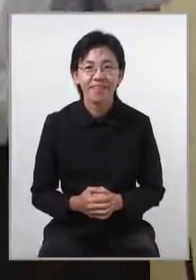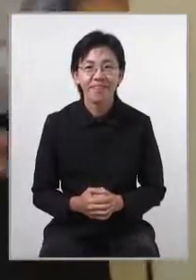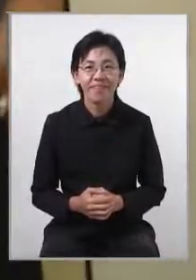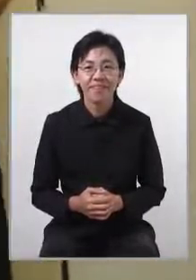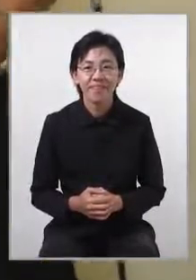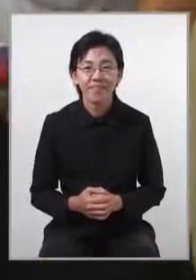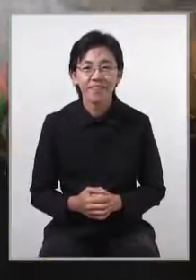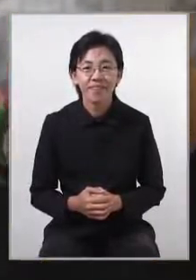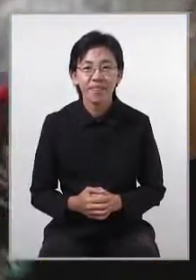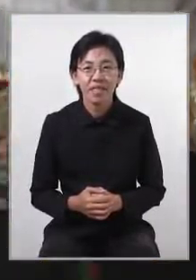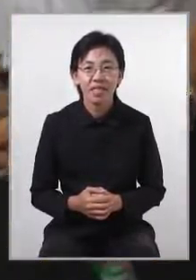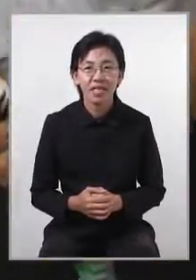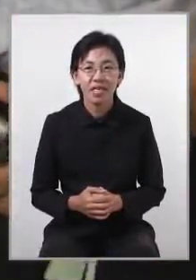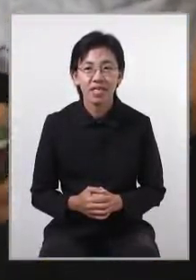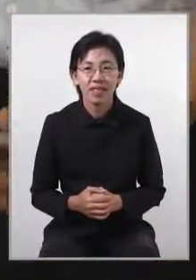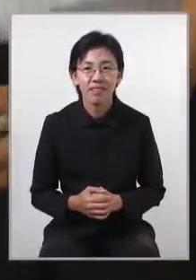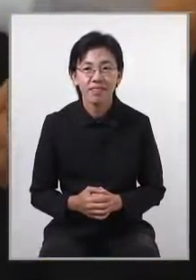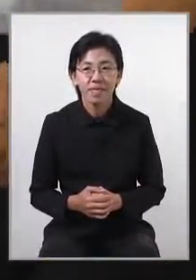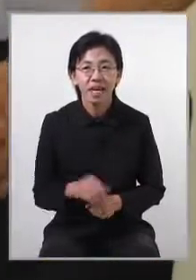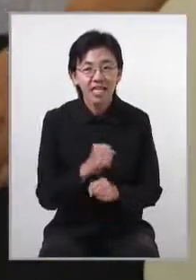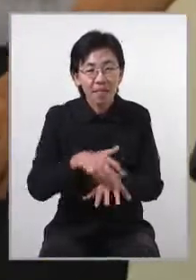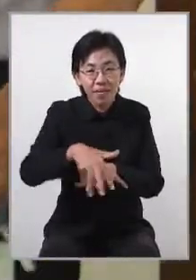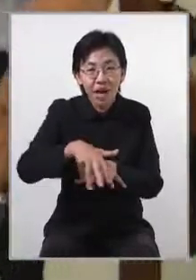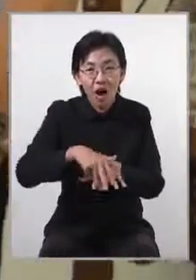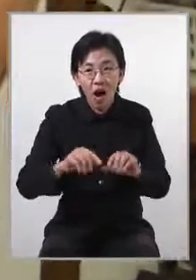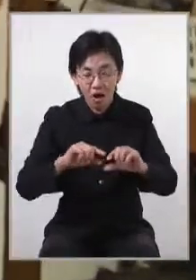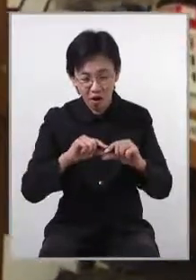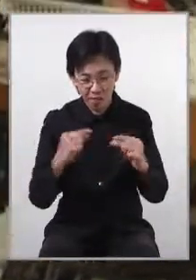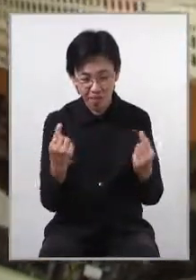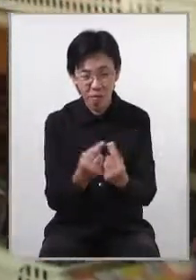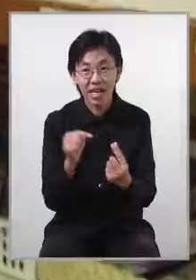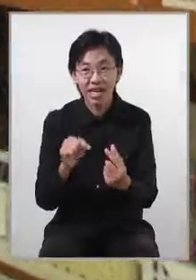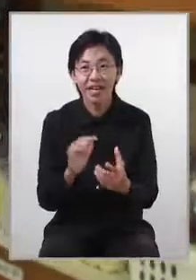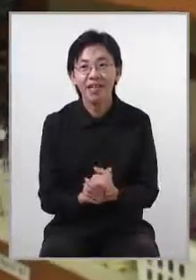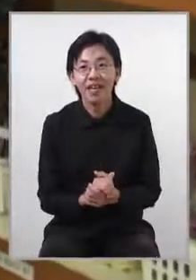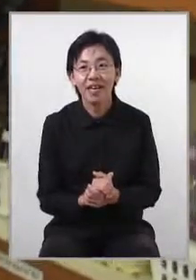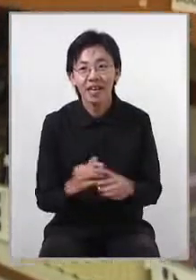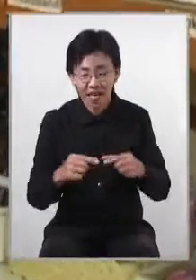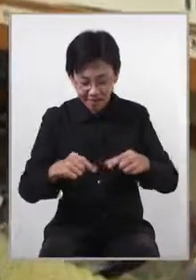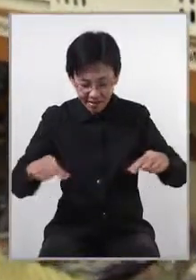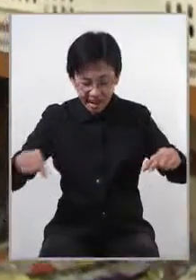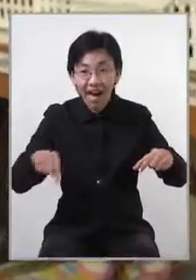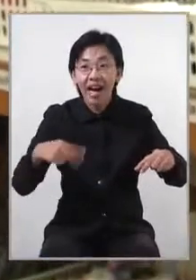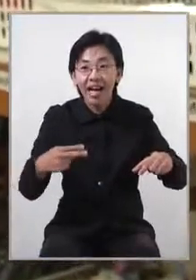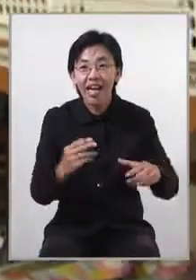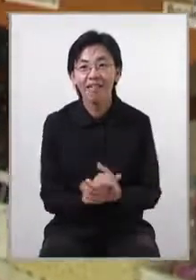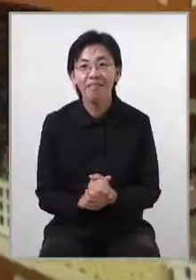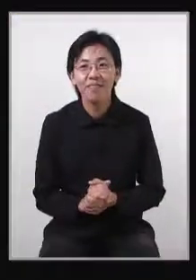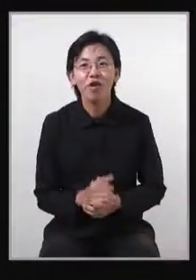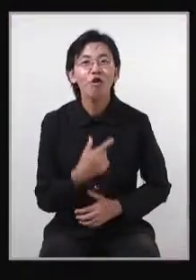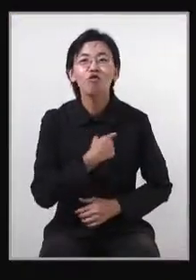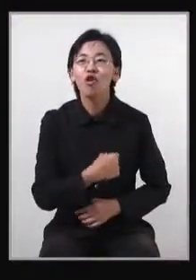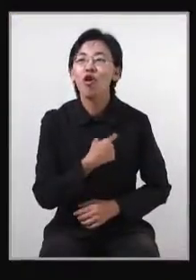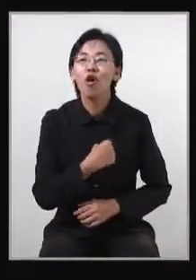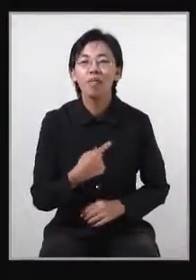เป็นม้วนครับ ทอเป็นม้วน เนี่ยฮะเนี่ยดีไซน์เนอร์ทั้งหลายเห็นชอบเลย